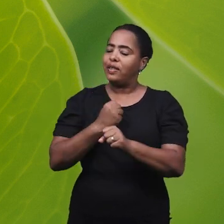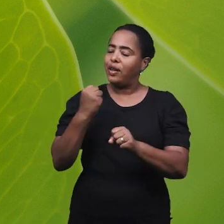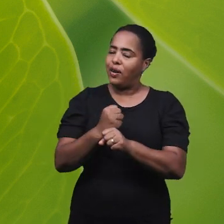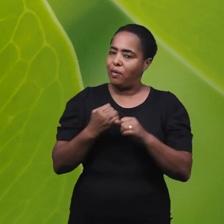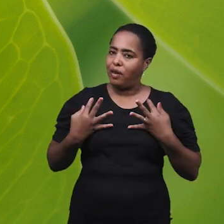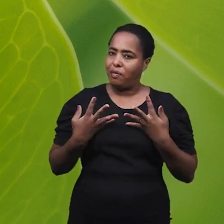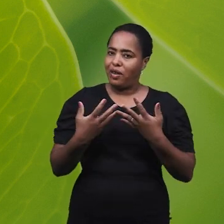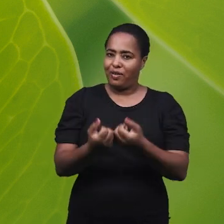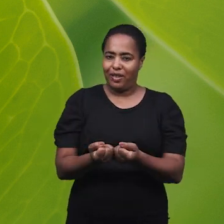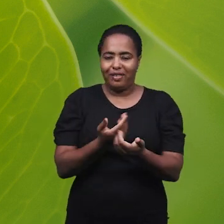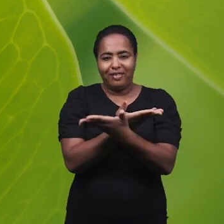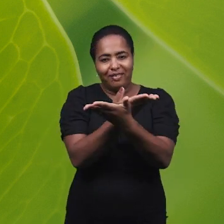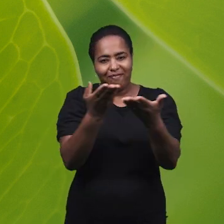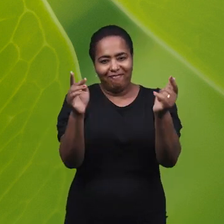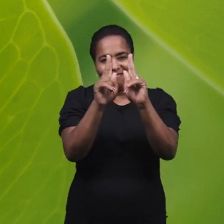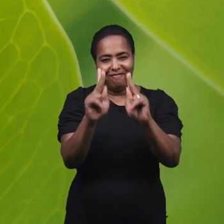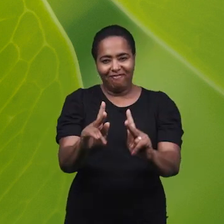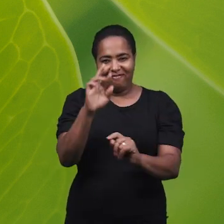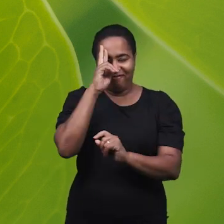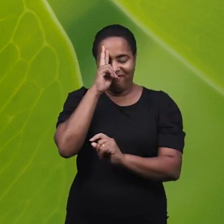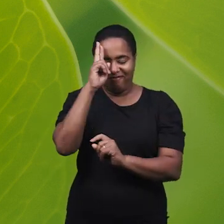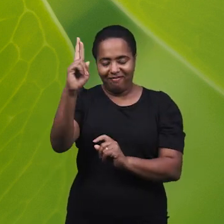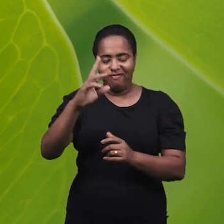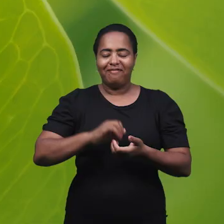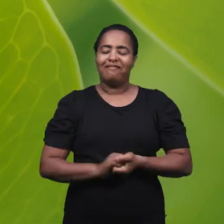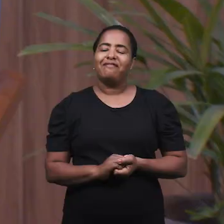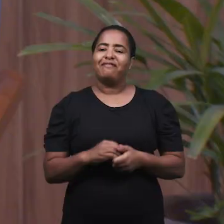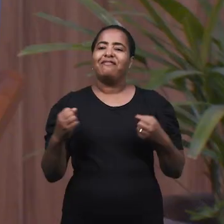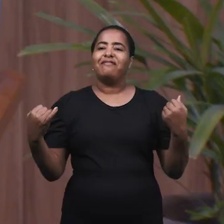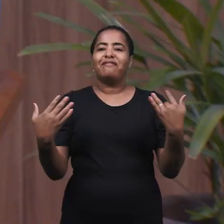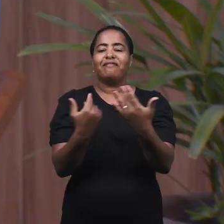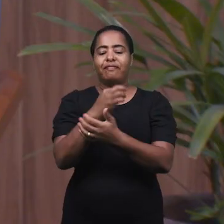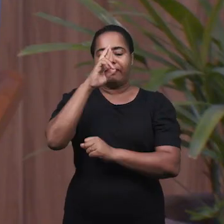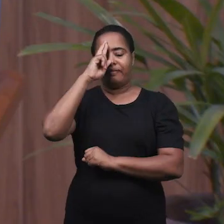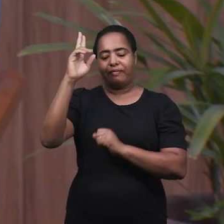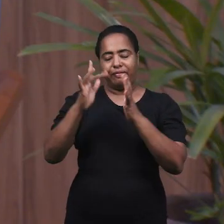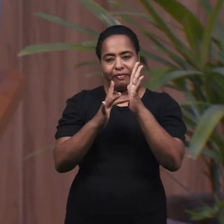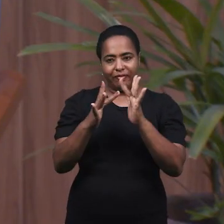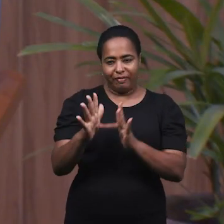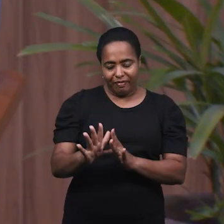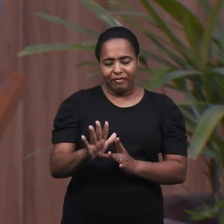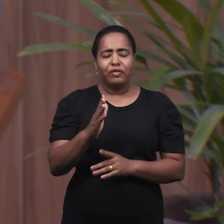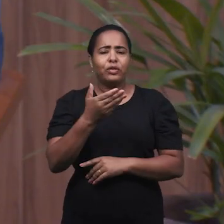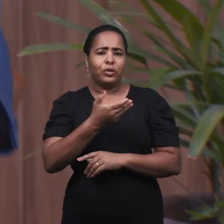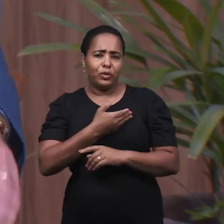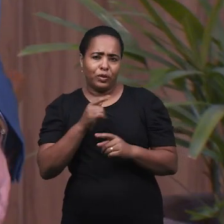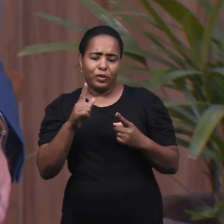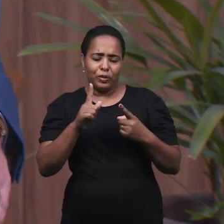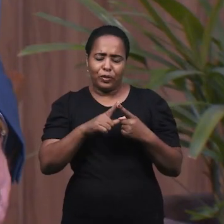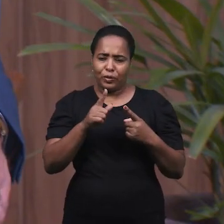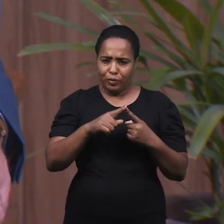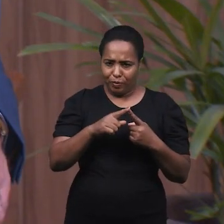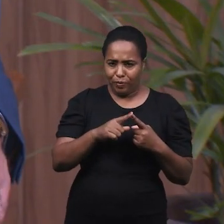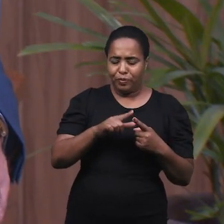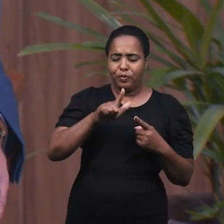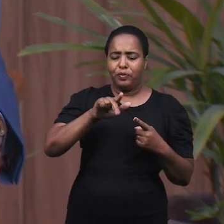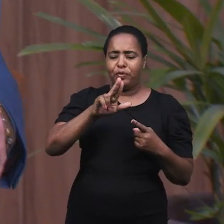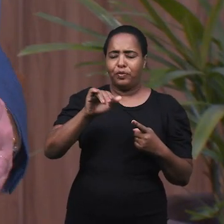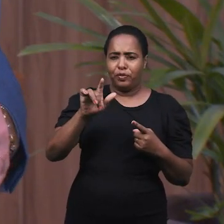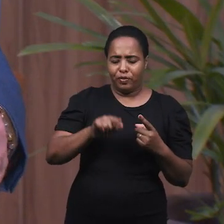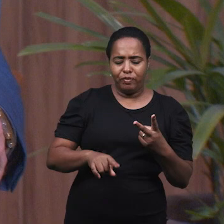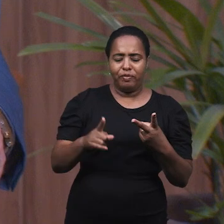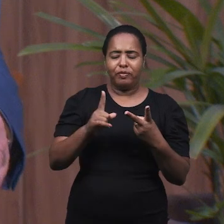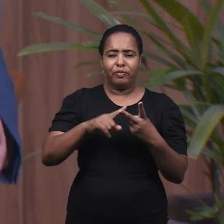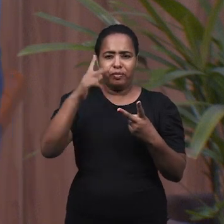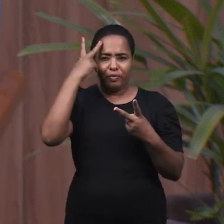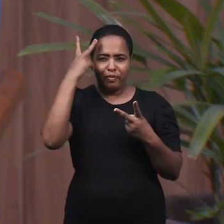connaître davantage sur cette œuvre merveilleuse. À tous la paix du Seigneur. Gloire à Jésus. Merci aussi à Luis Philippe et à Priscilla pour